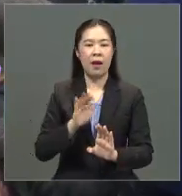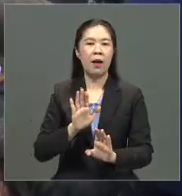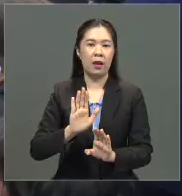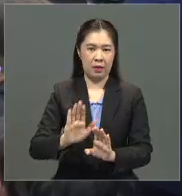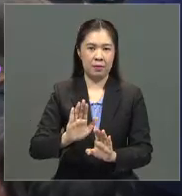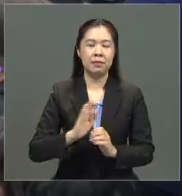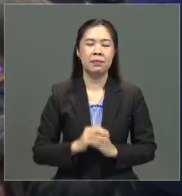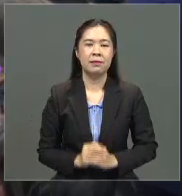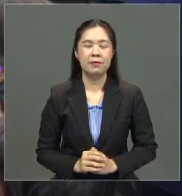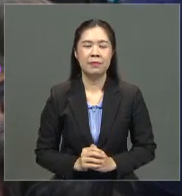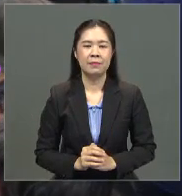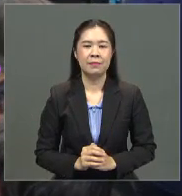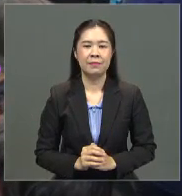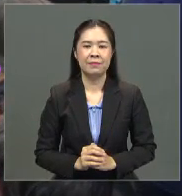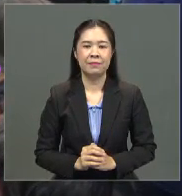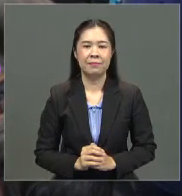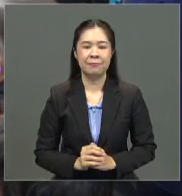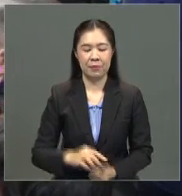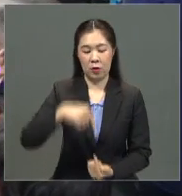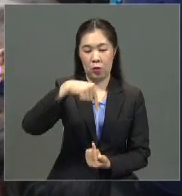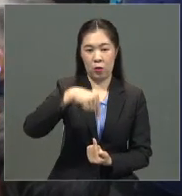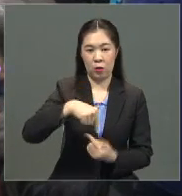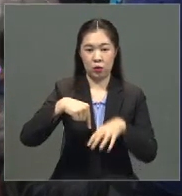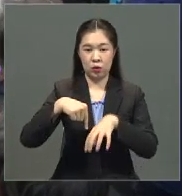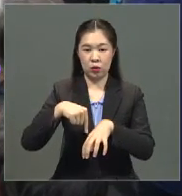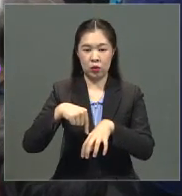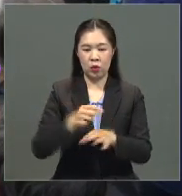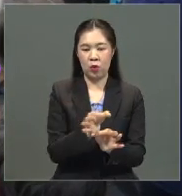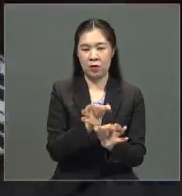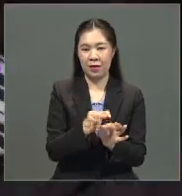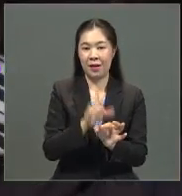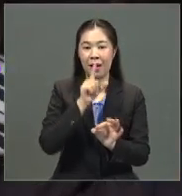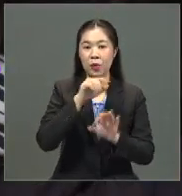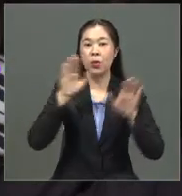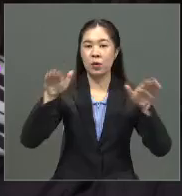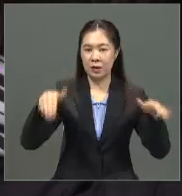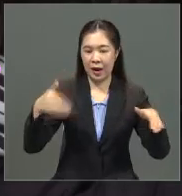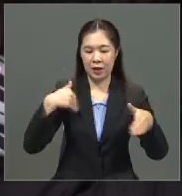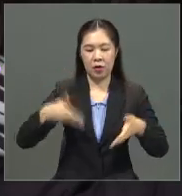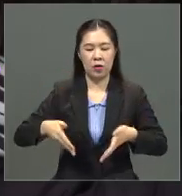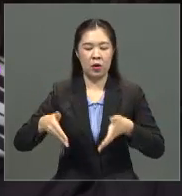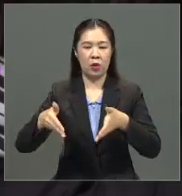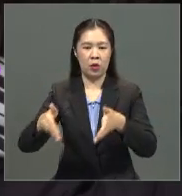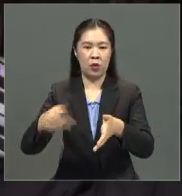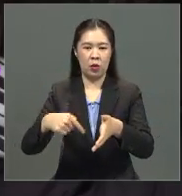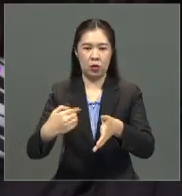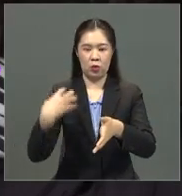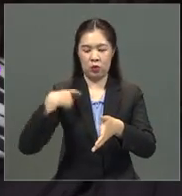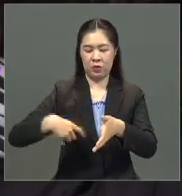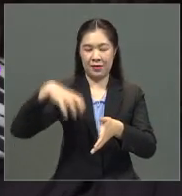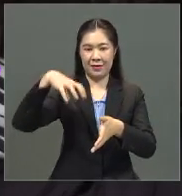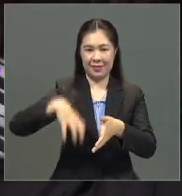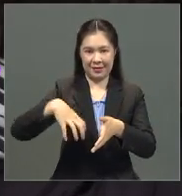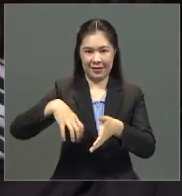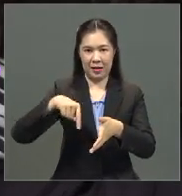เข้าไปในพื้นที่ของศาลพร้อมกันนี้มีการตั้งจุด cutครองบริเวณธนาคารกรุงไทยและก็ปิดถนนด้านในที่ผ่านหน้าศาลอาญาด้วย